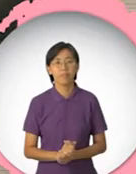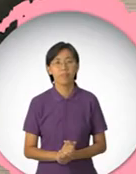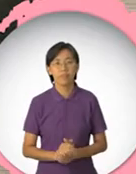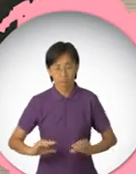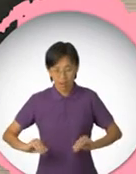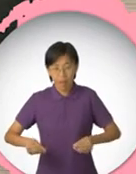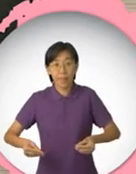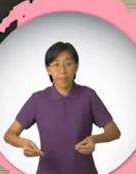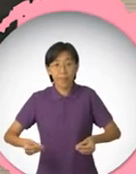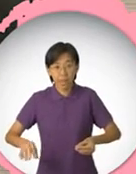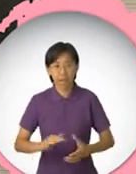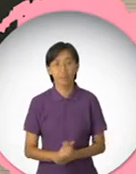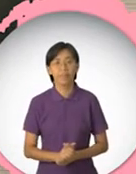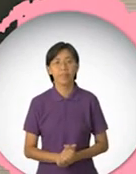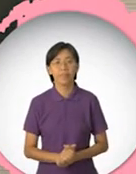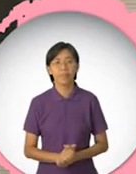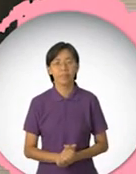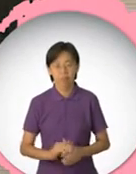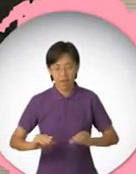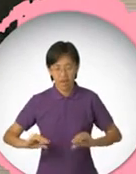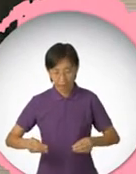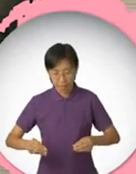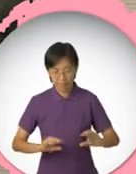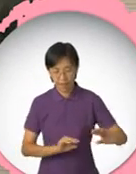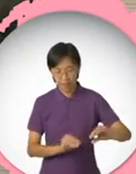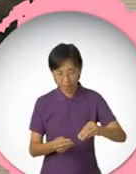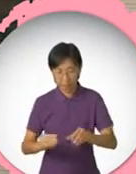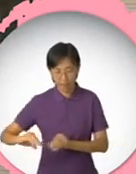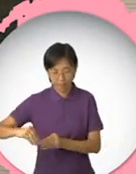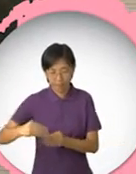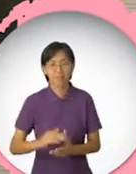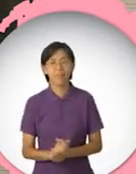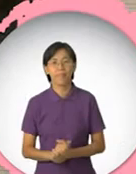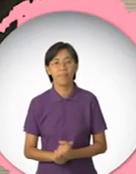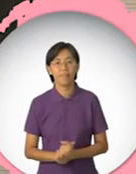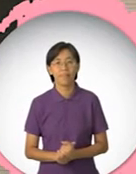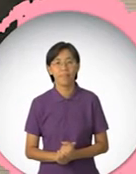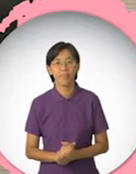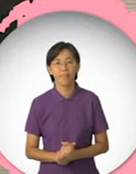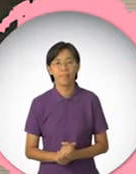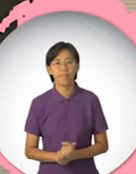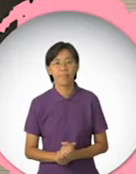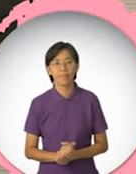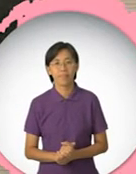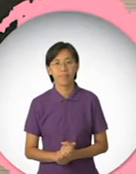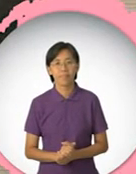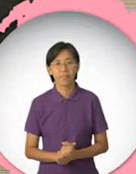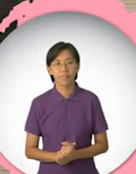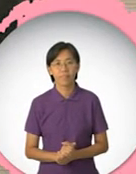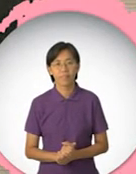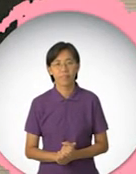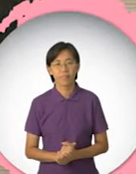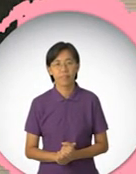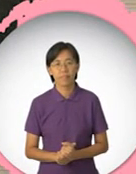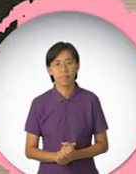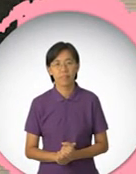ด้านนะเราก็ต้องปิดทั้งหมด3ด้านนะคะ ครับพับครึ่งแล้วก็พับด้านที่เปิดขึ้นมาทั้ง3ด้านความกว้างประมาณ